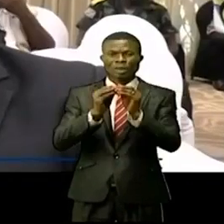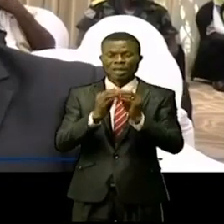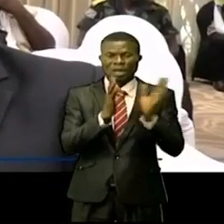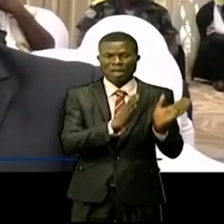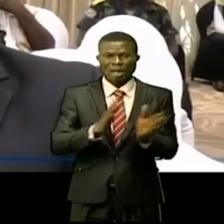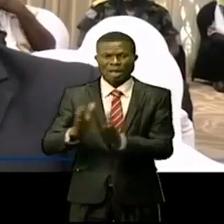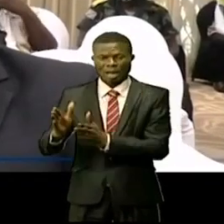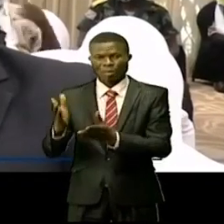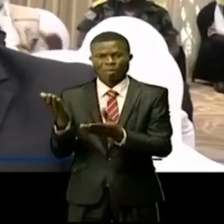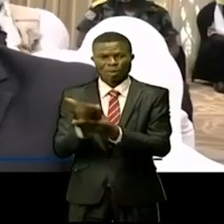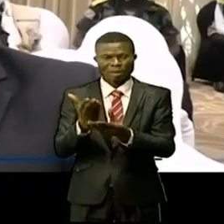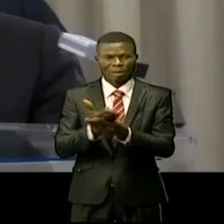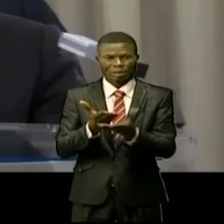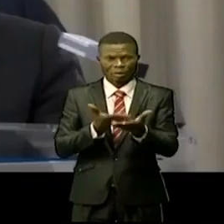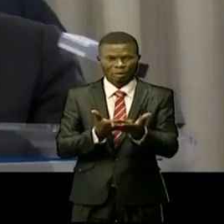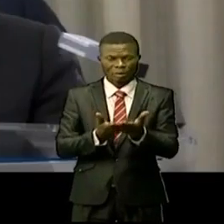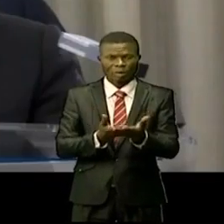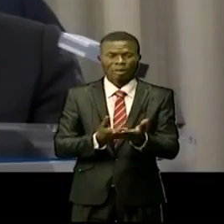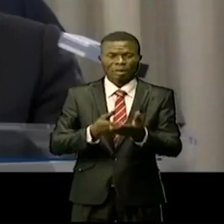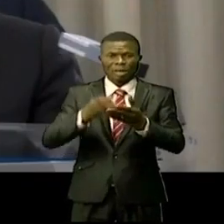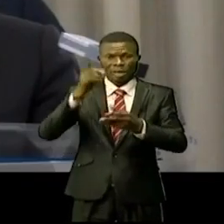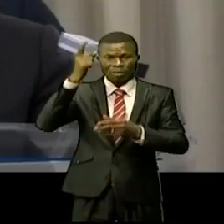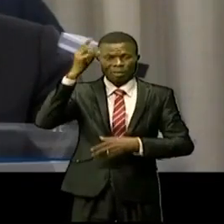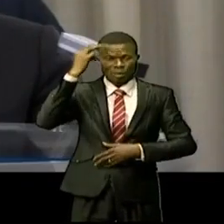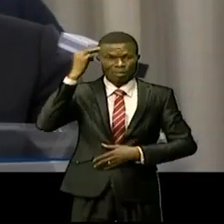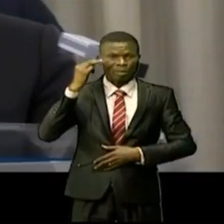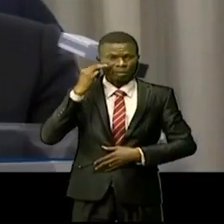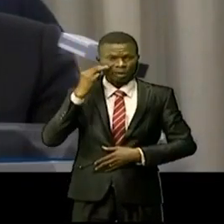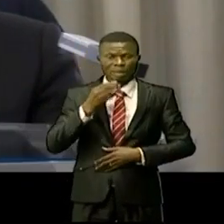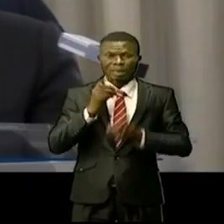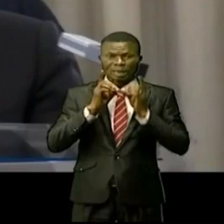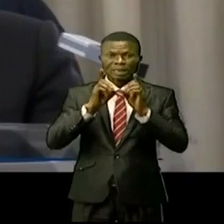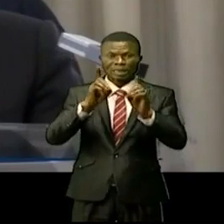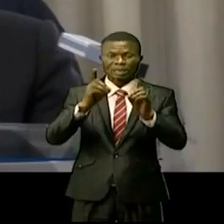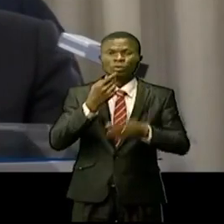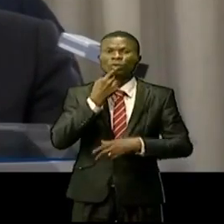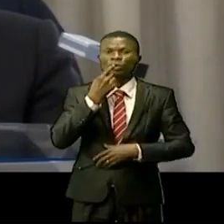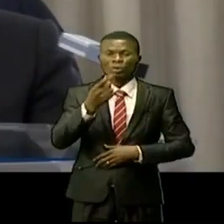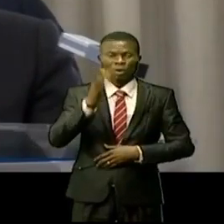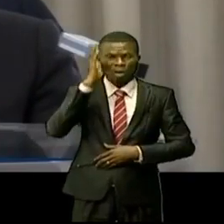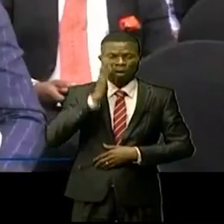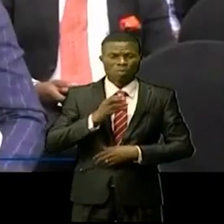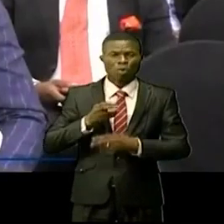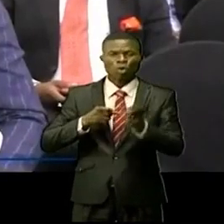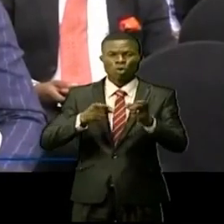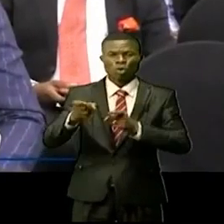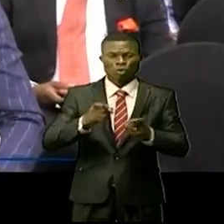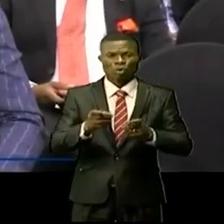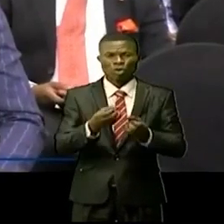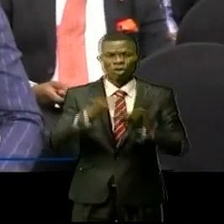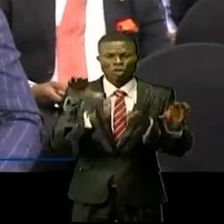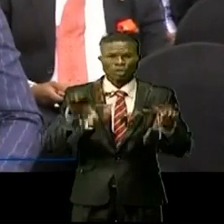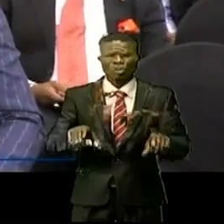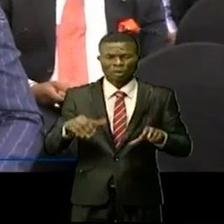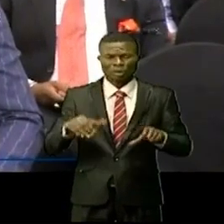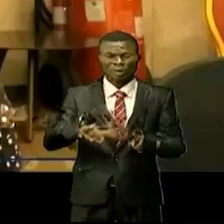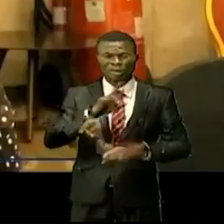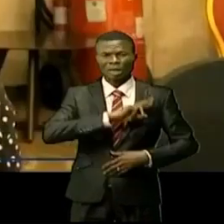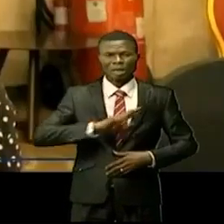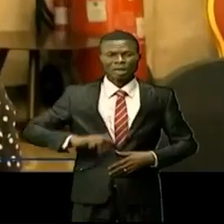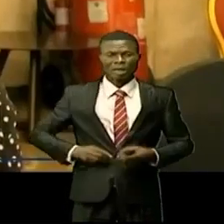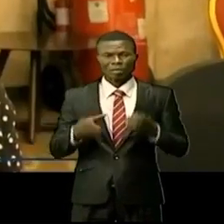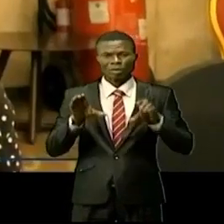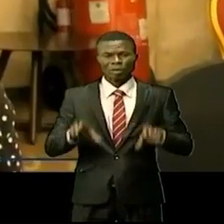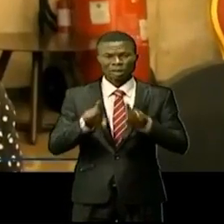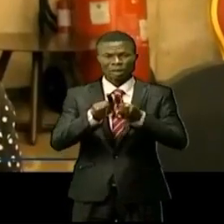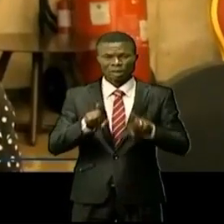cet annuaire. Le chef du gouvernement a prôné dans son message la bonne gouvernance des ressources naturelles en République démocratique du Congo et